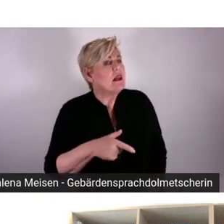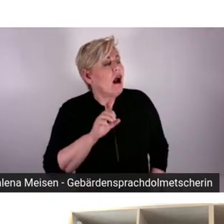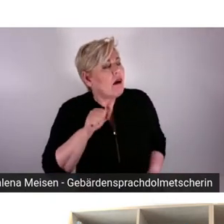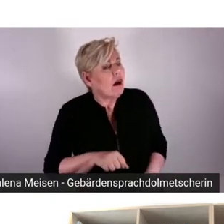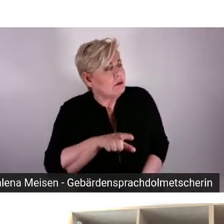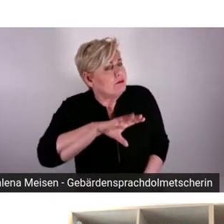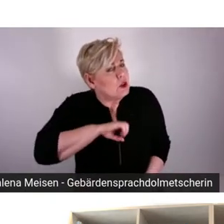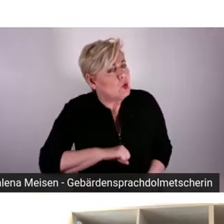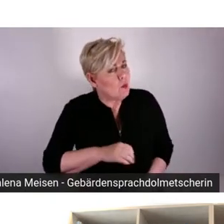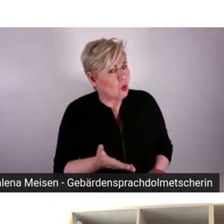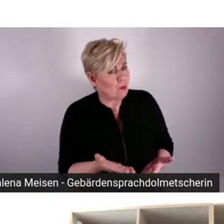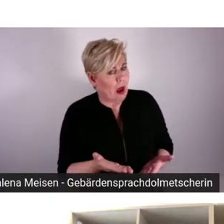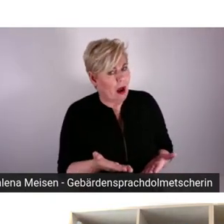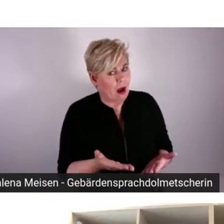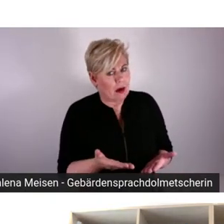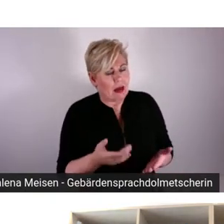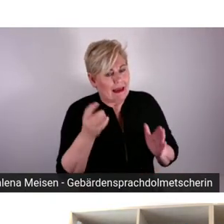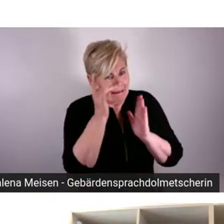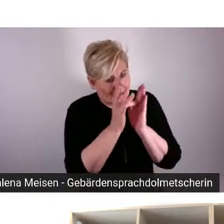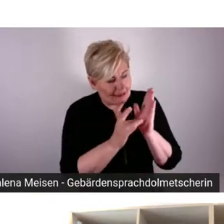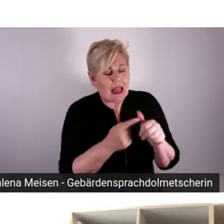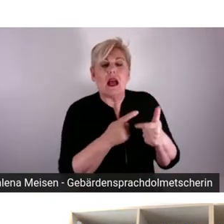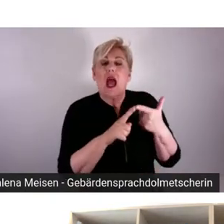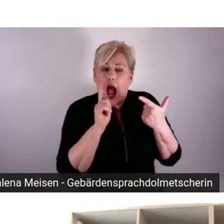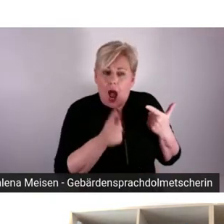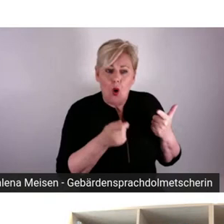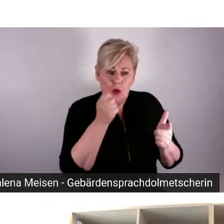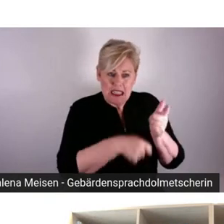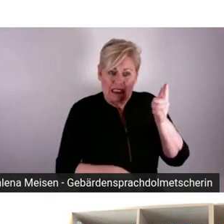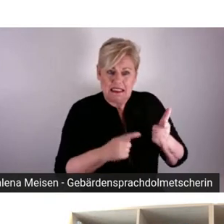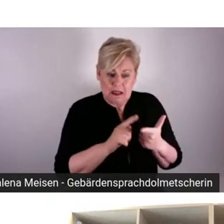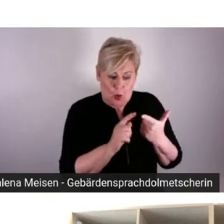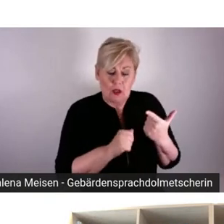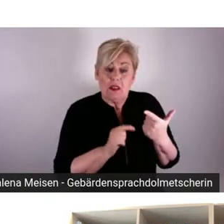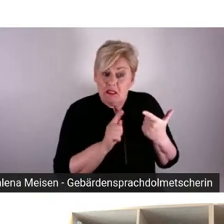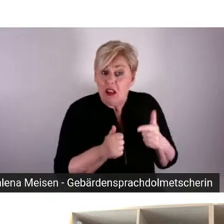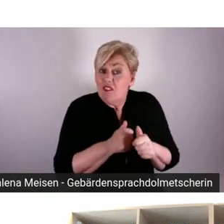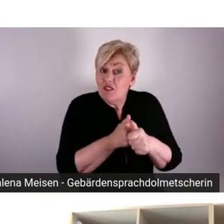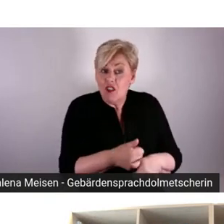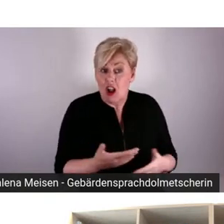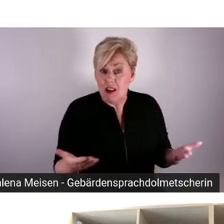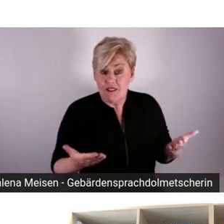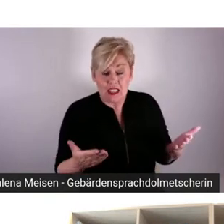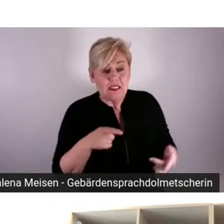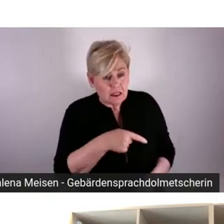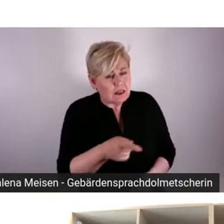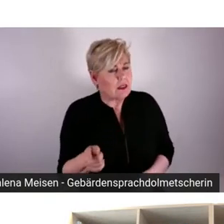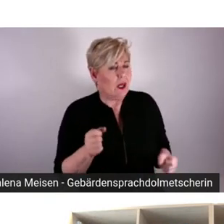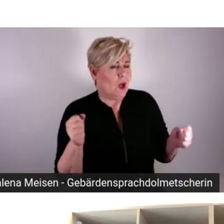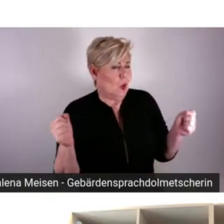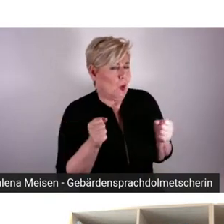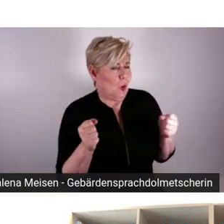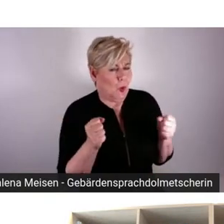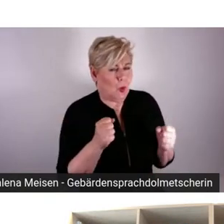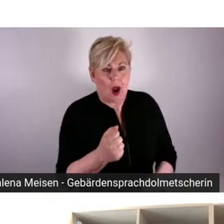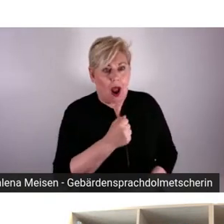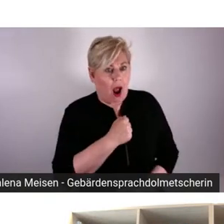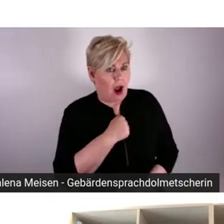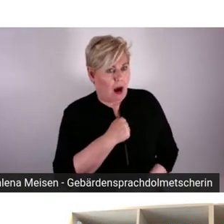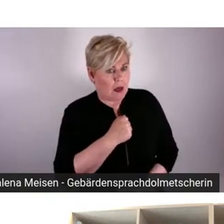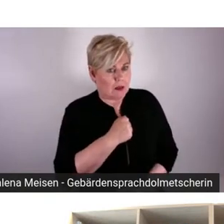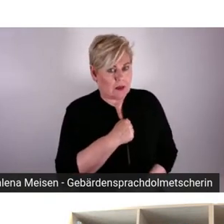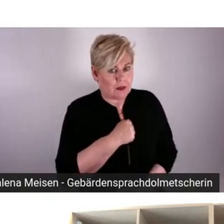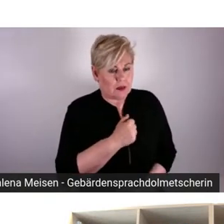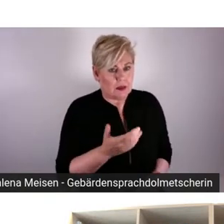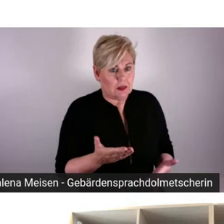Zumutbarkeitskriterien, aber eben auch die Sanktionen natürlich dazu geführt haben, dass die Menschen einfach einen ganz enormen Angst, eine enorme Angst haben auch vor